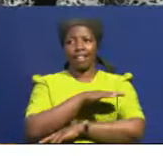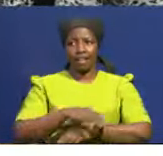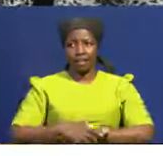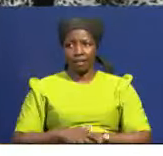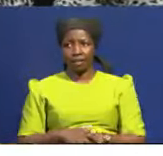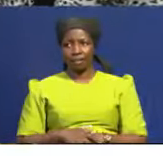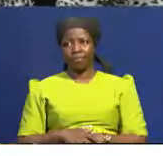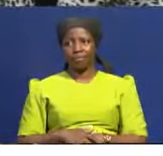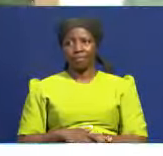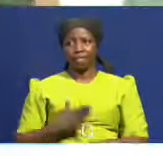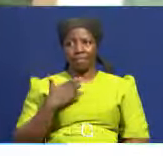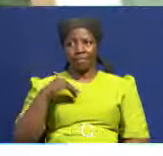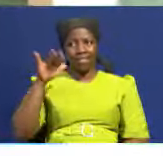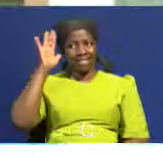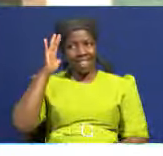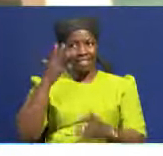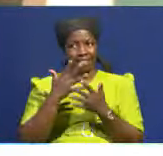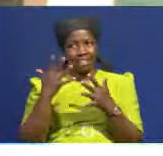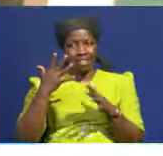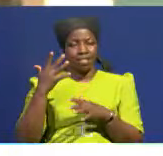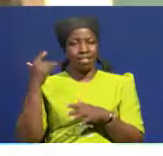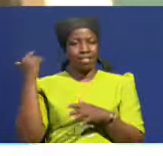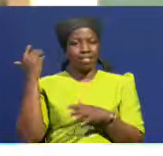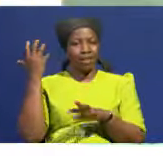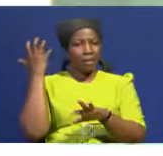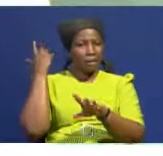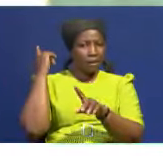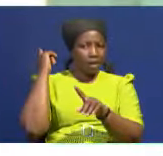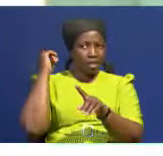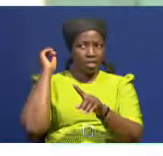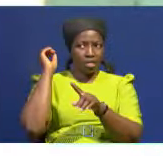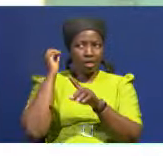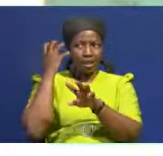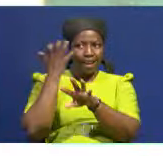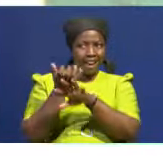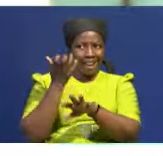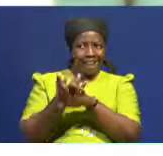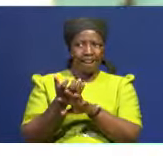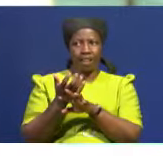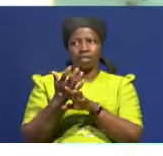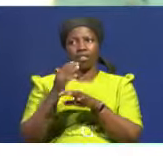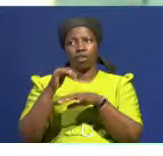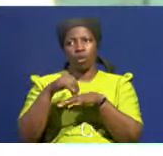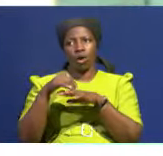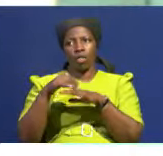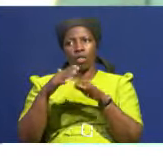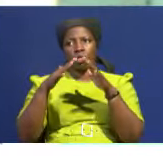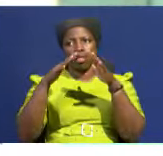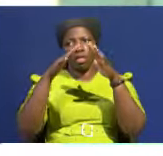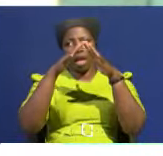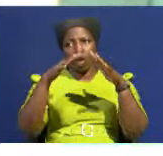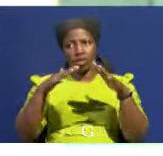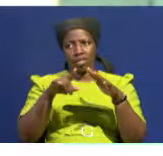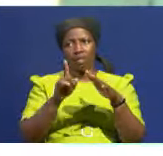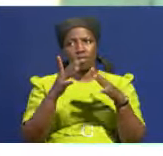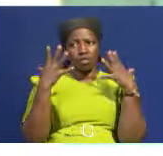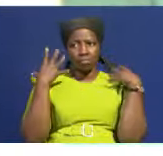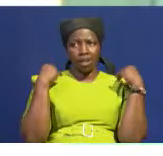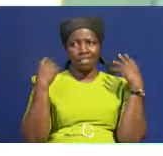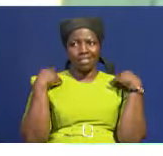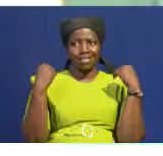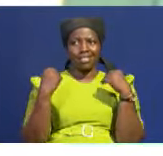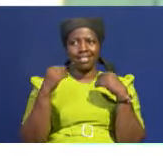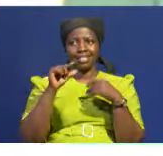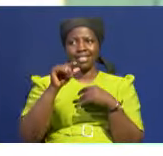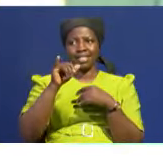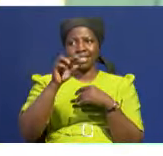vitu zinagonga juu ya nyumba na alichukua tu kama kawaida anafanya mazoezi yake ya gym huko kwa room.